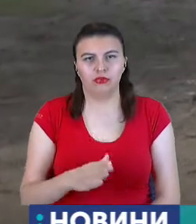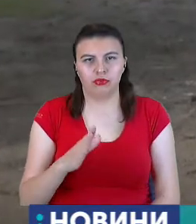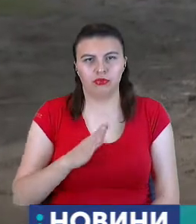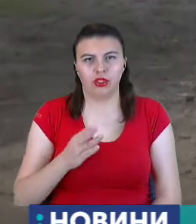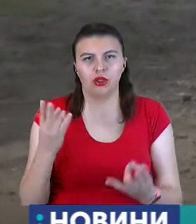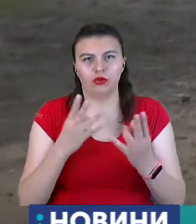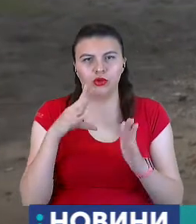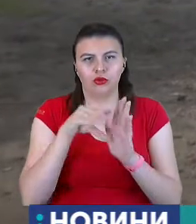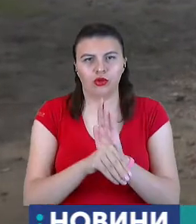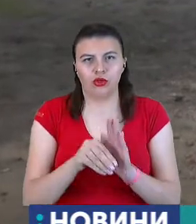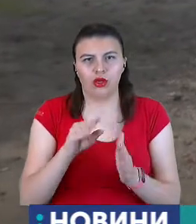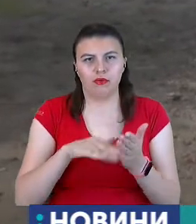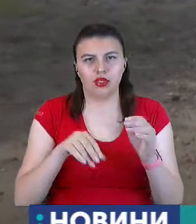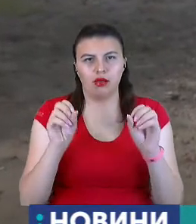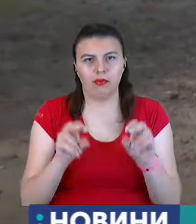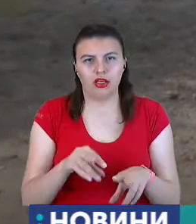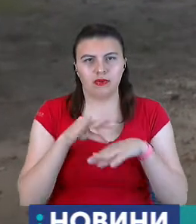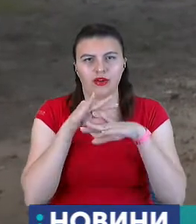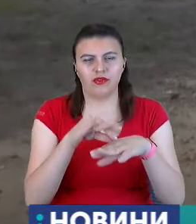безопасность их проведения, да,